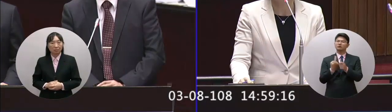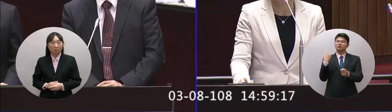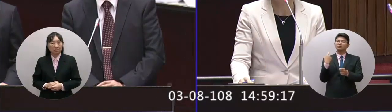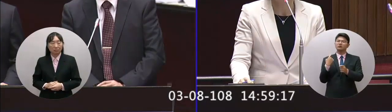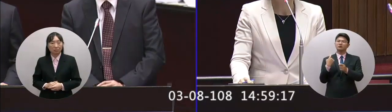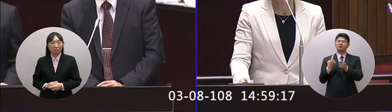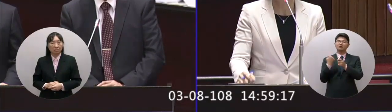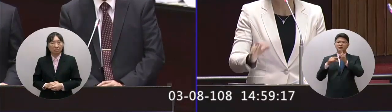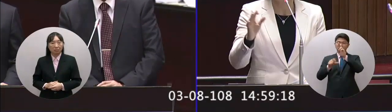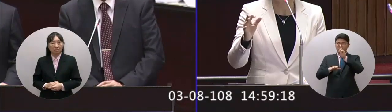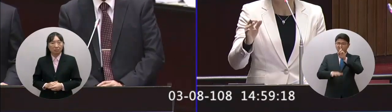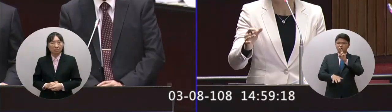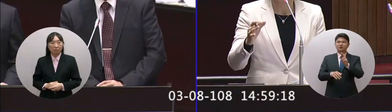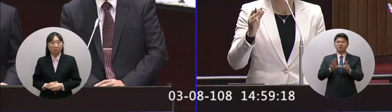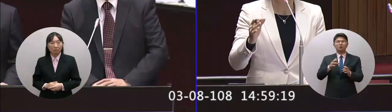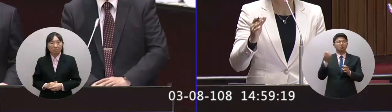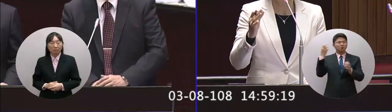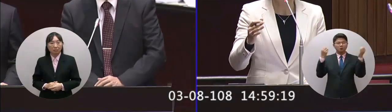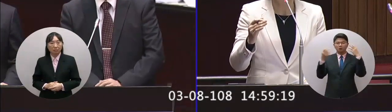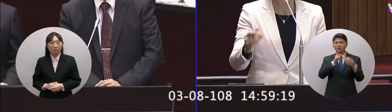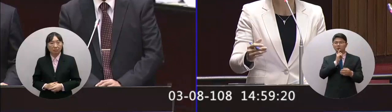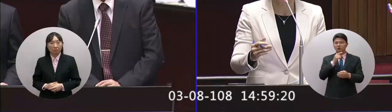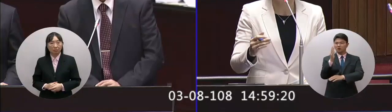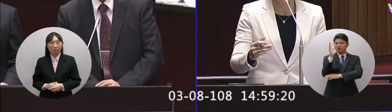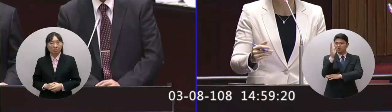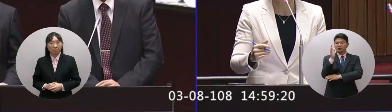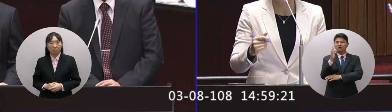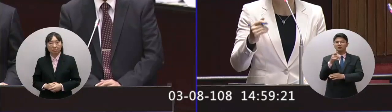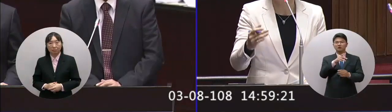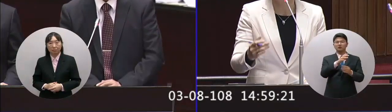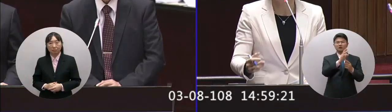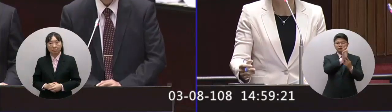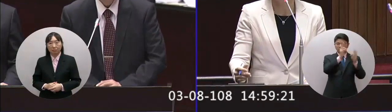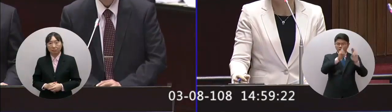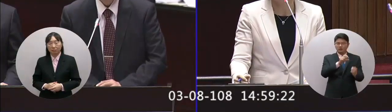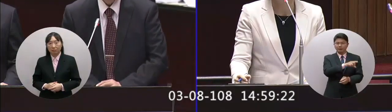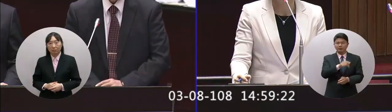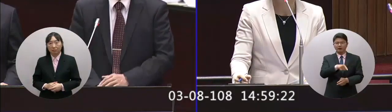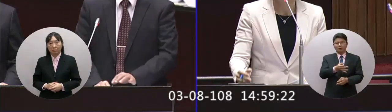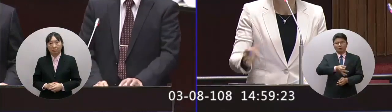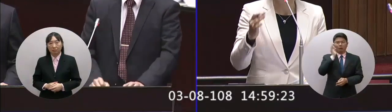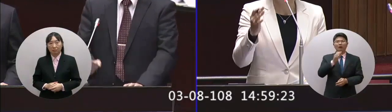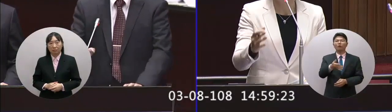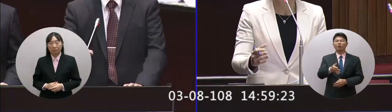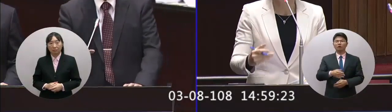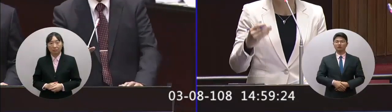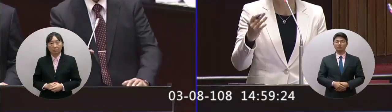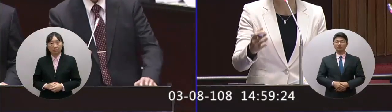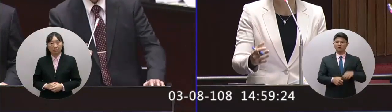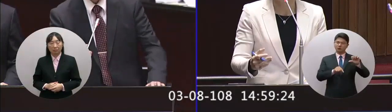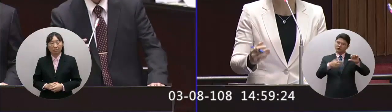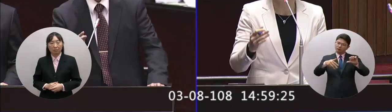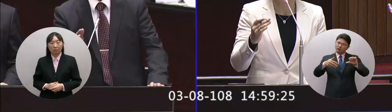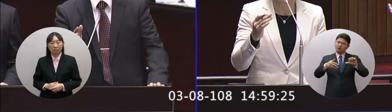年年底的时候哈，其实有一些讯息说，为什么建户那边买这个风力发电的这个电价爱买较贵，哈，